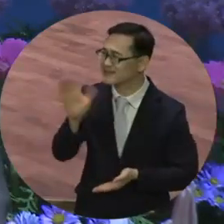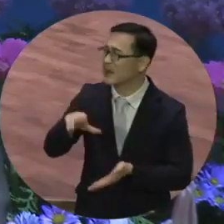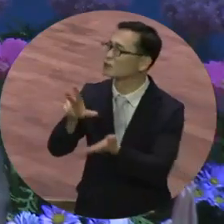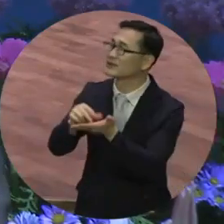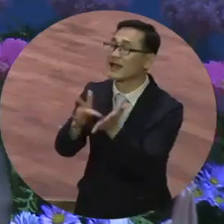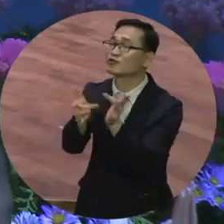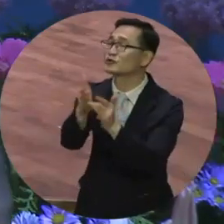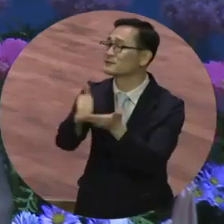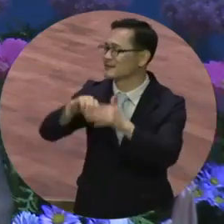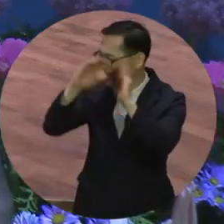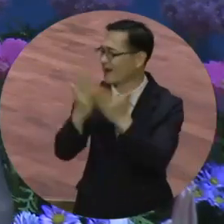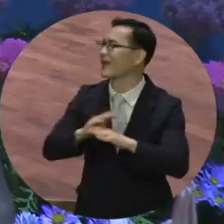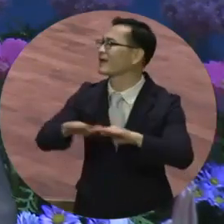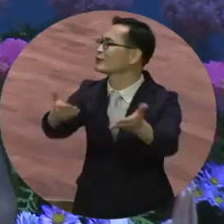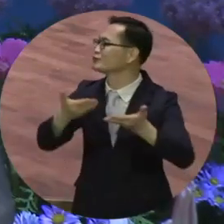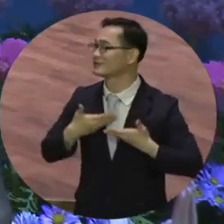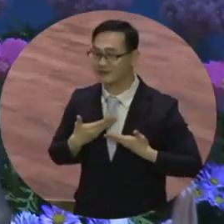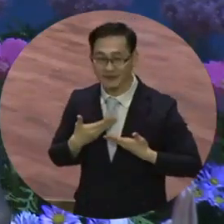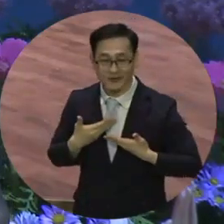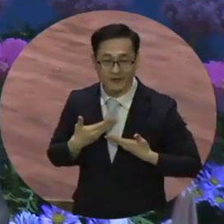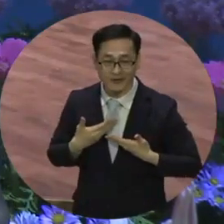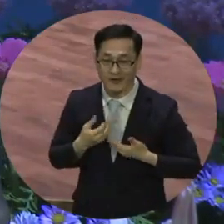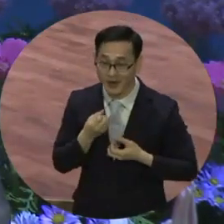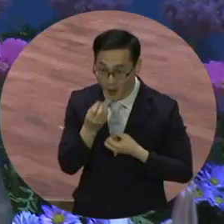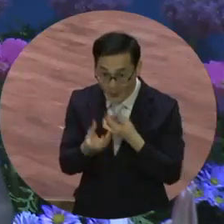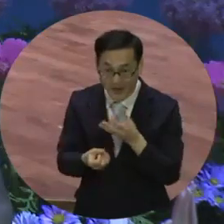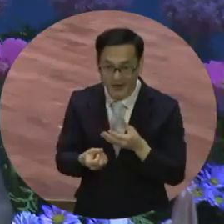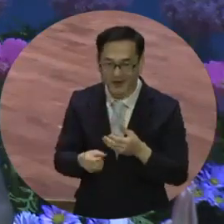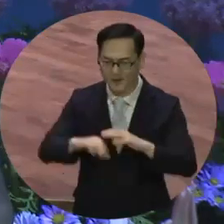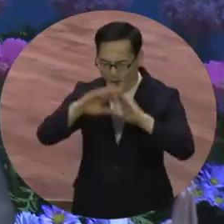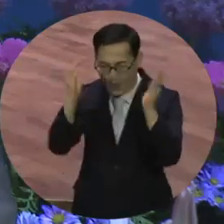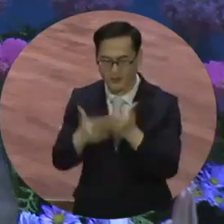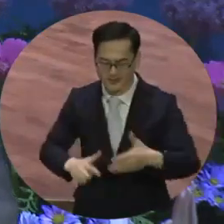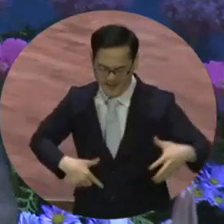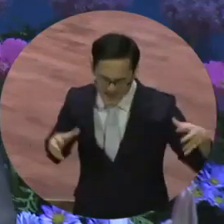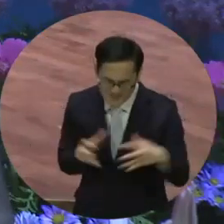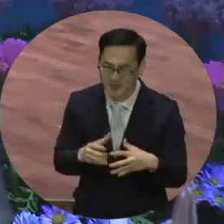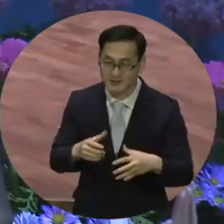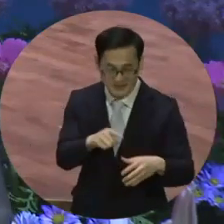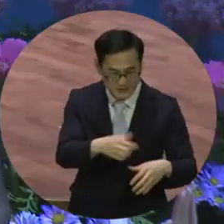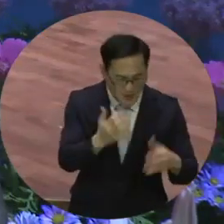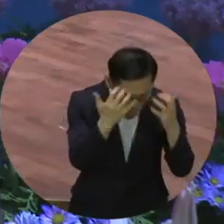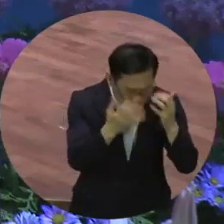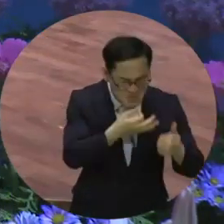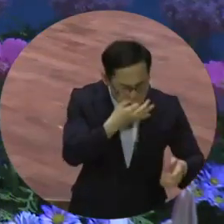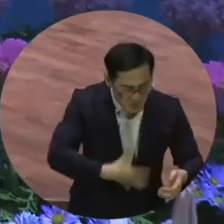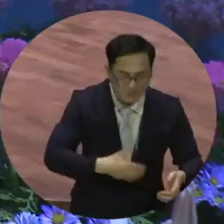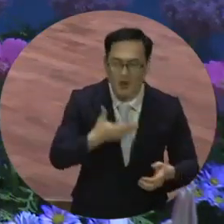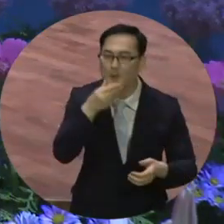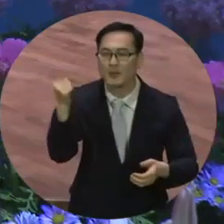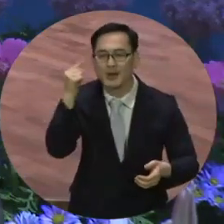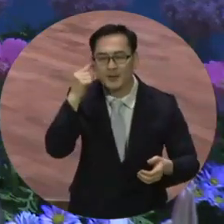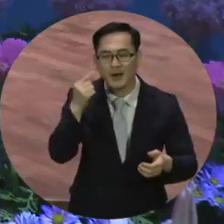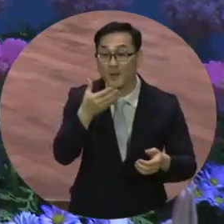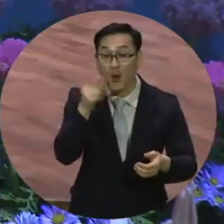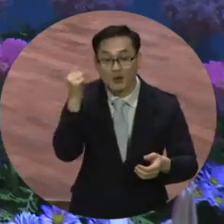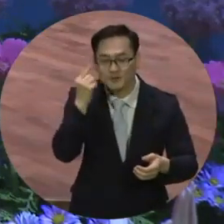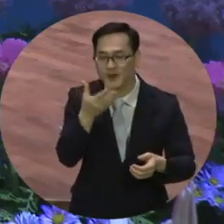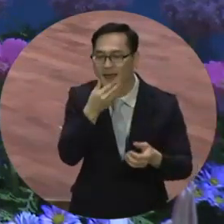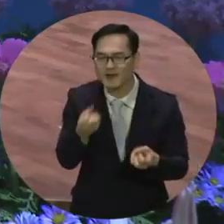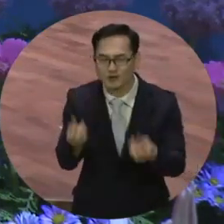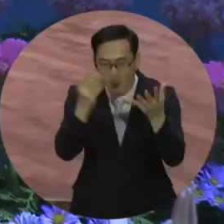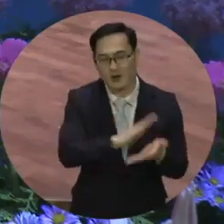해결해서. 아멘. 모든 것을 합력하여 축복을 바꾸실 거야. 당당하시기 바랍니다.